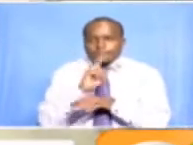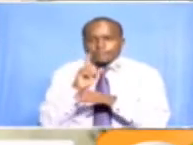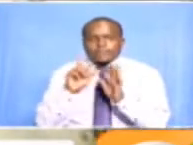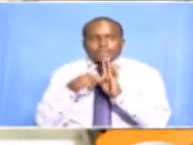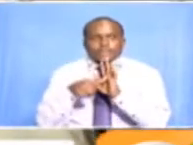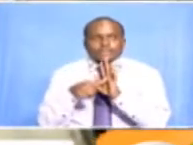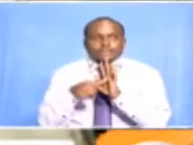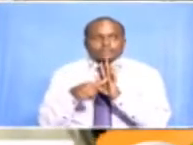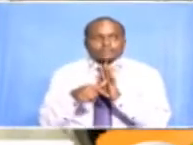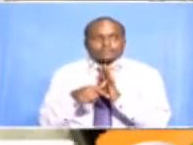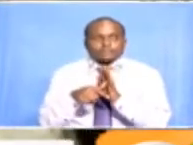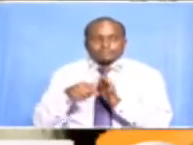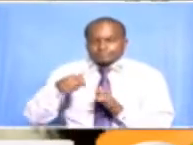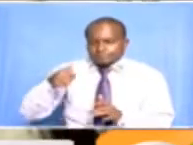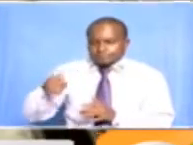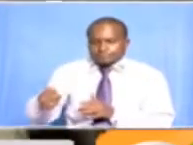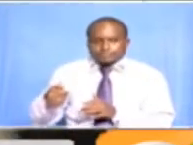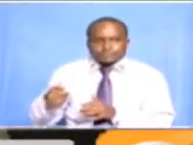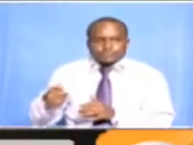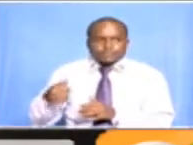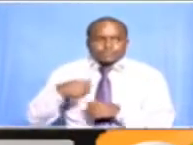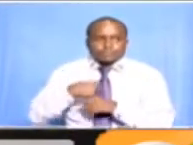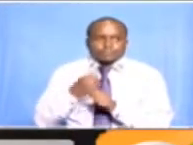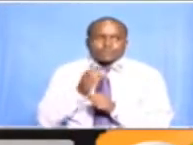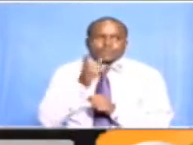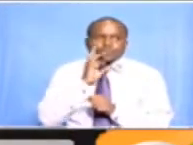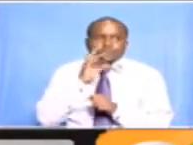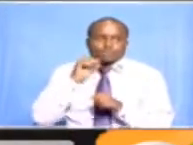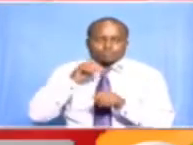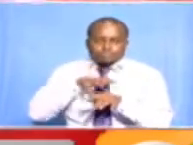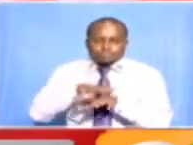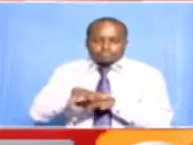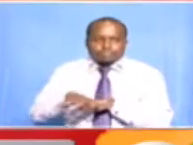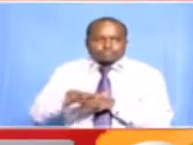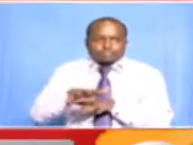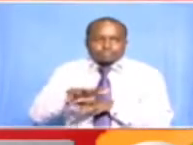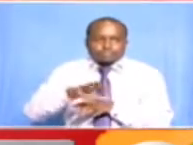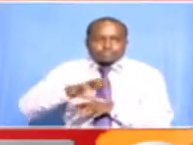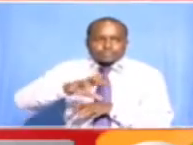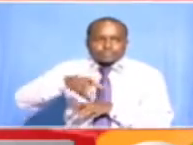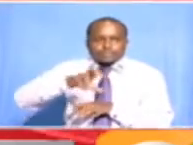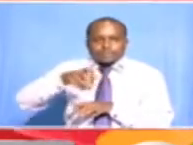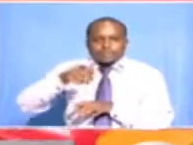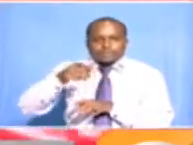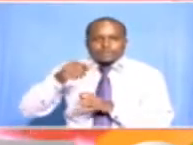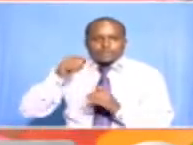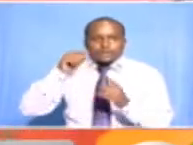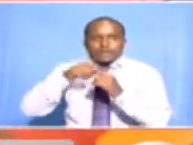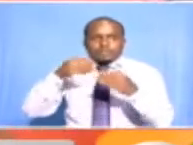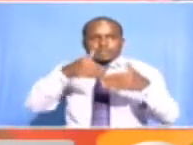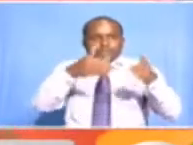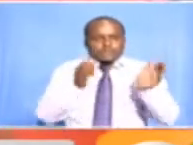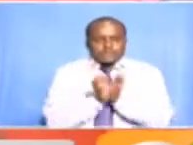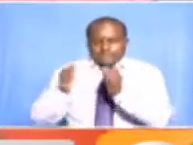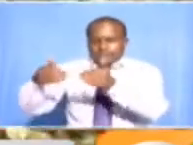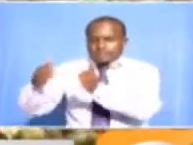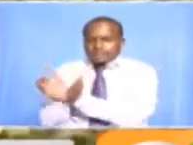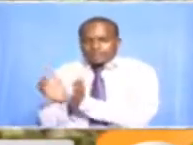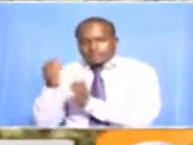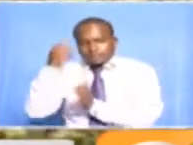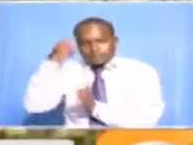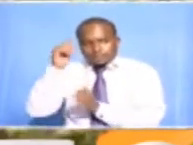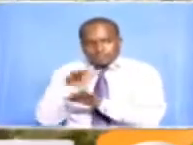Ibuba anawasha mashine hii na kusababisha maji kutiririka kwenye mifereji hii hadi kwenye matenki haya ya samaki.